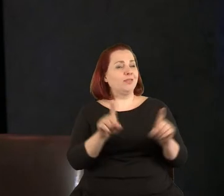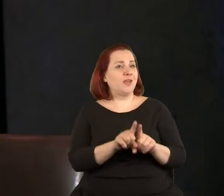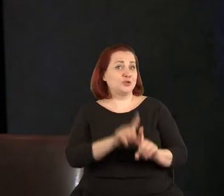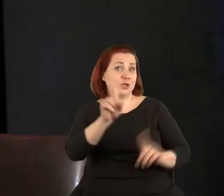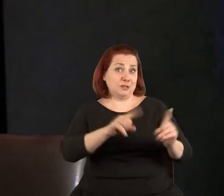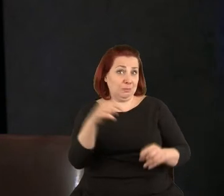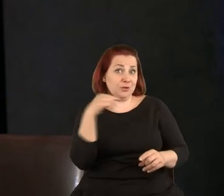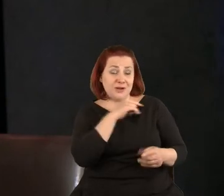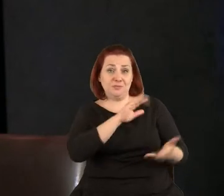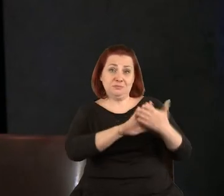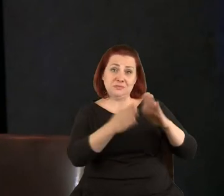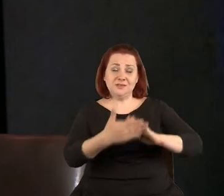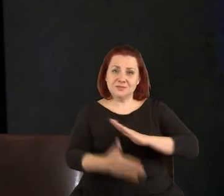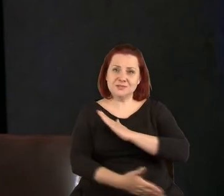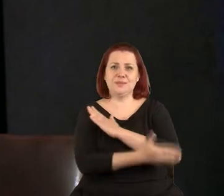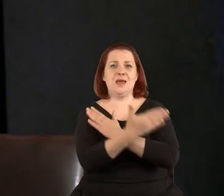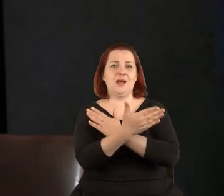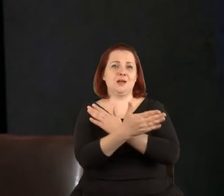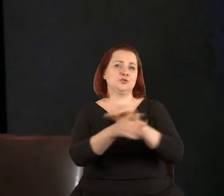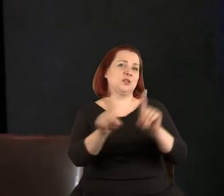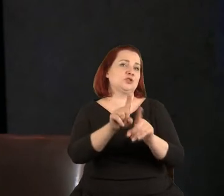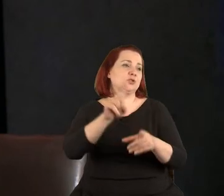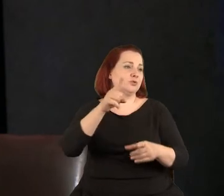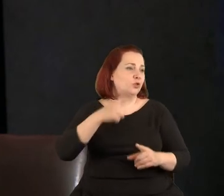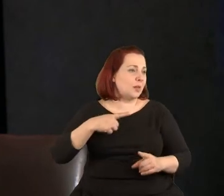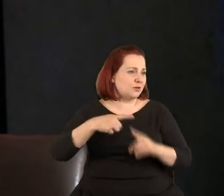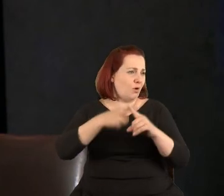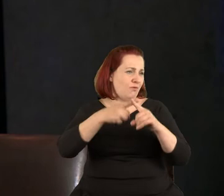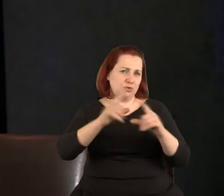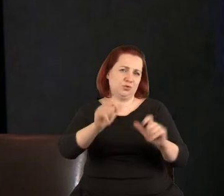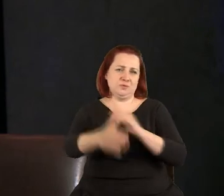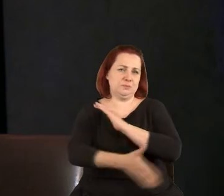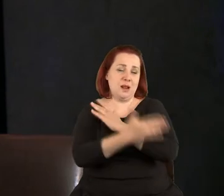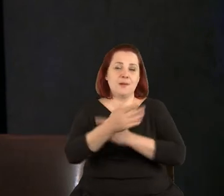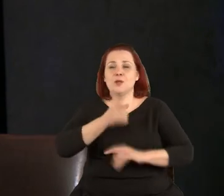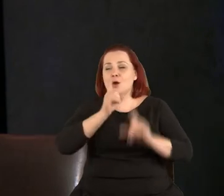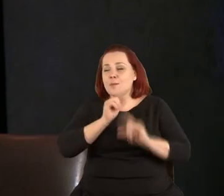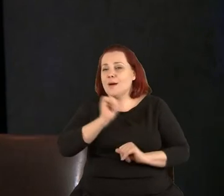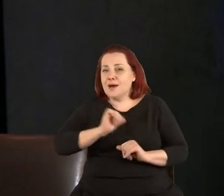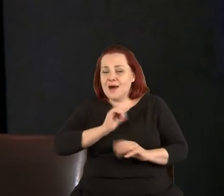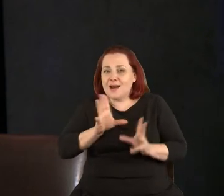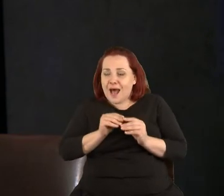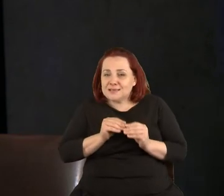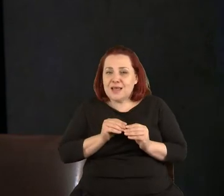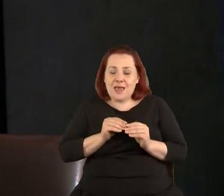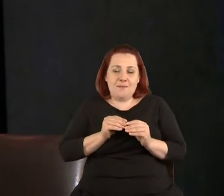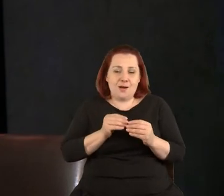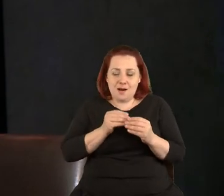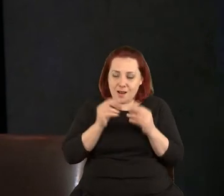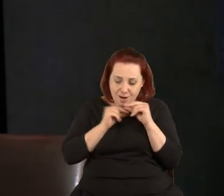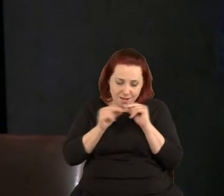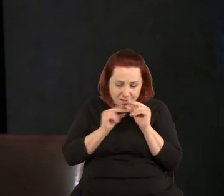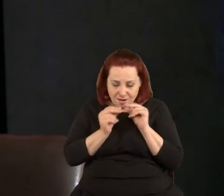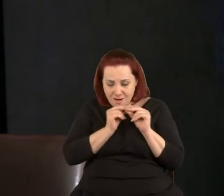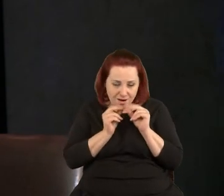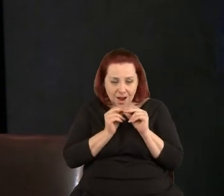wspierać jakoś tam dodatkowo, albo wewnętrznie rozmawiając z samymi sobą, albo przychodząc i